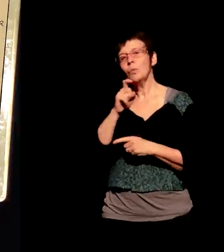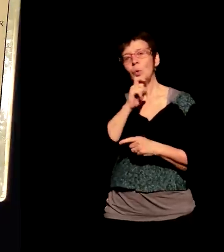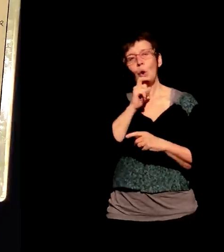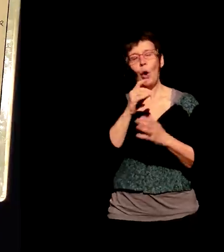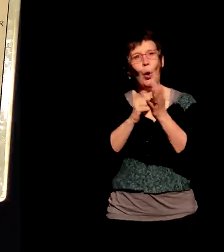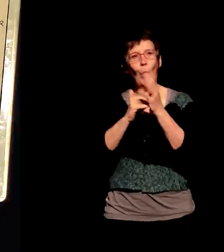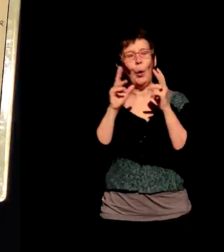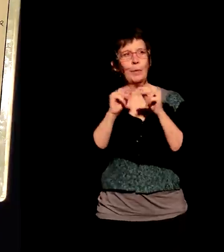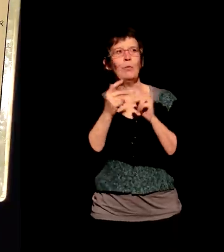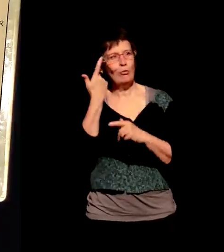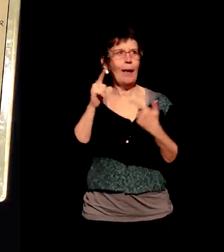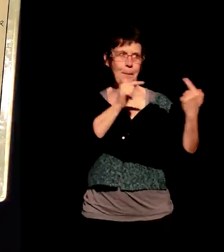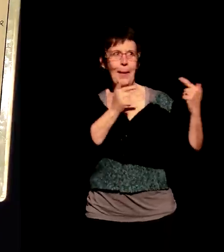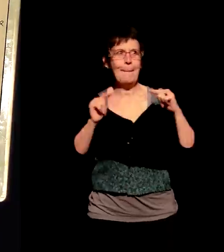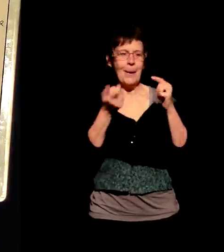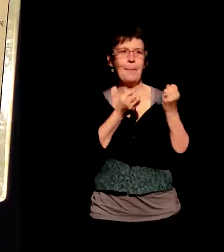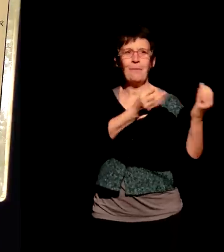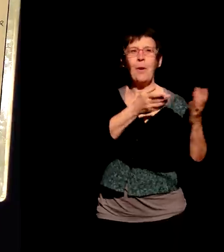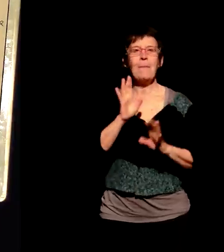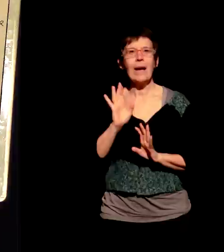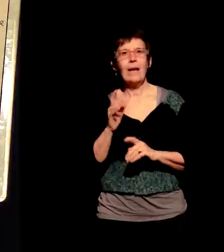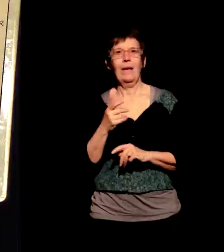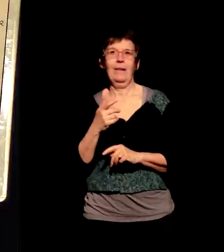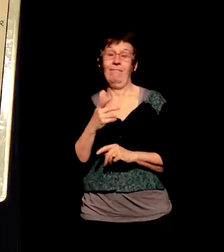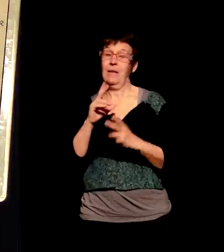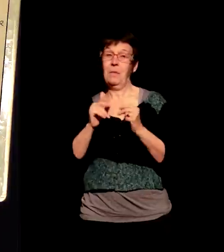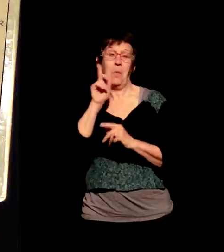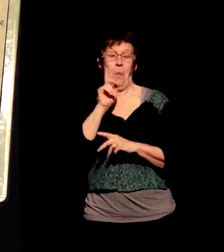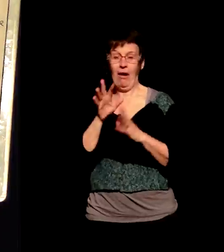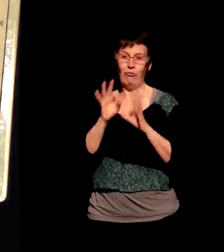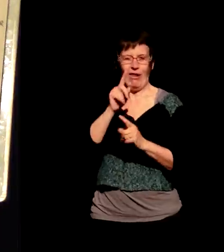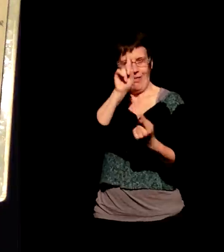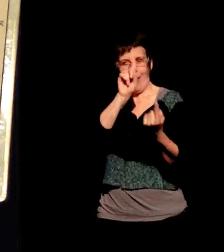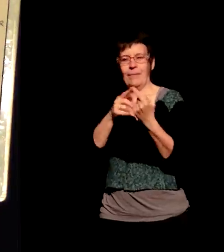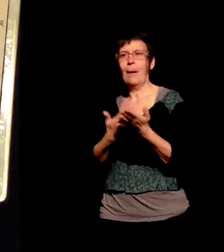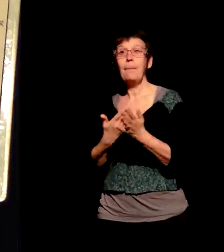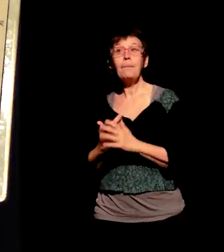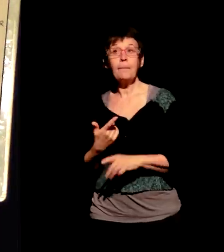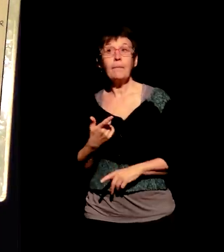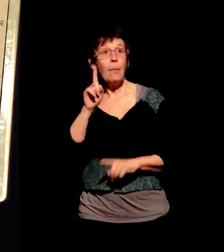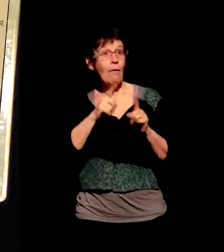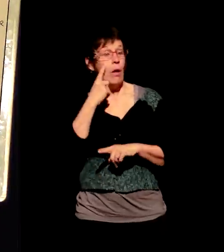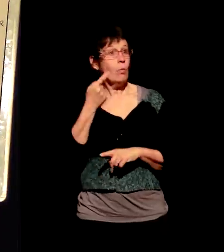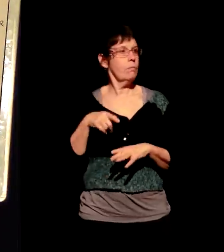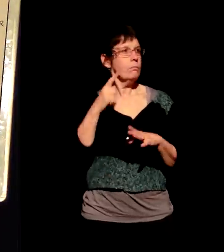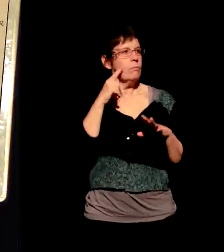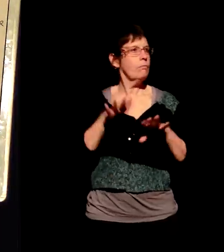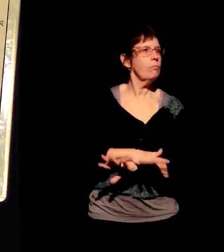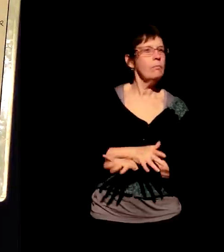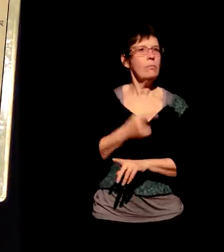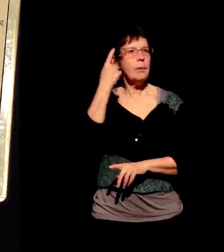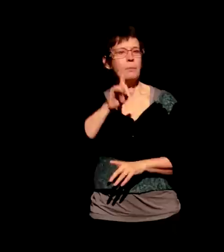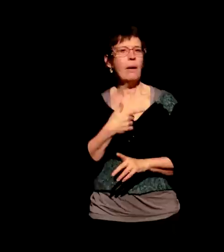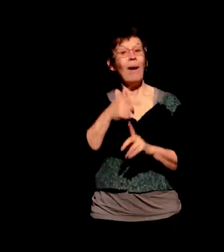conférence, et je sais que c'est polémique, et je vais revenir sur pourquoi j'ai choisi ça, mais qui nous amène à ne même pas voir, à ne même pas constater que quand on est une femme